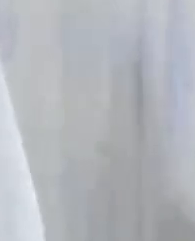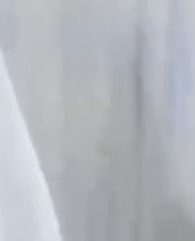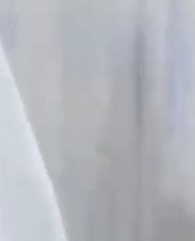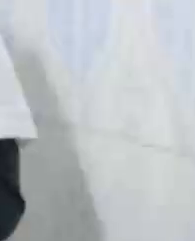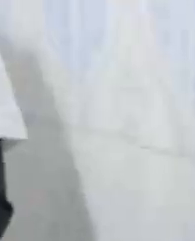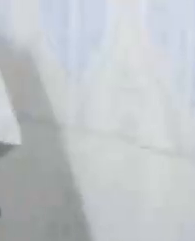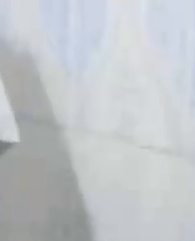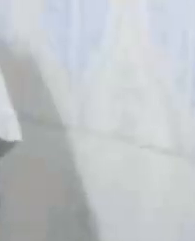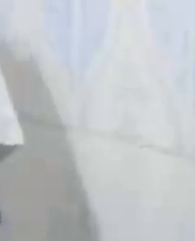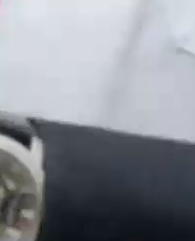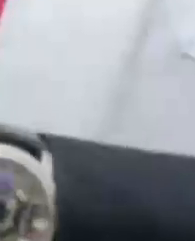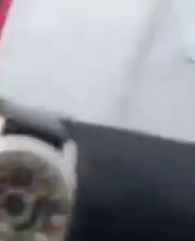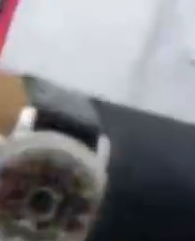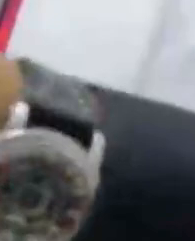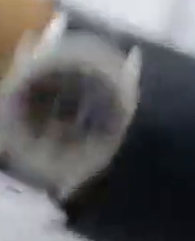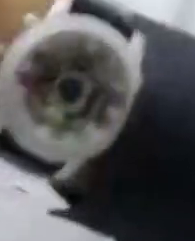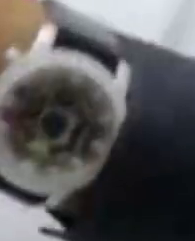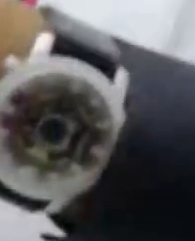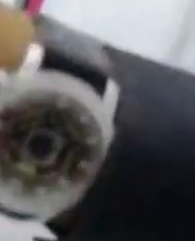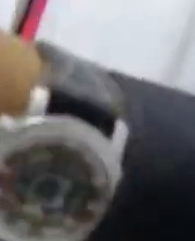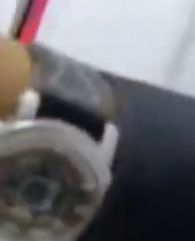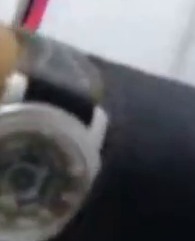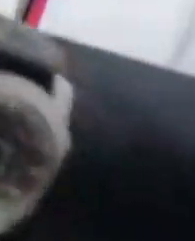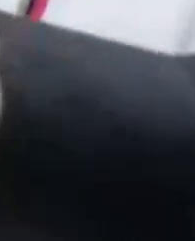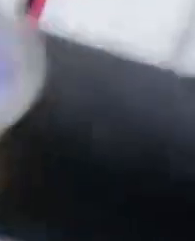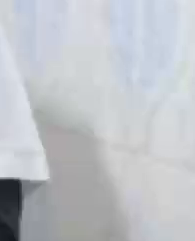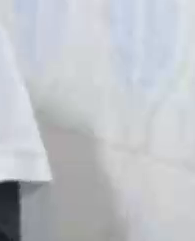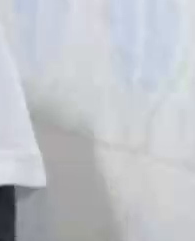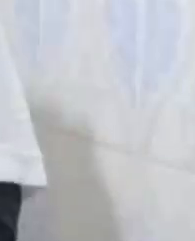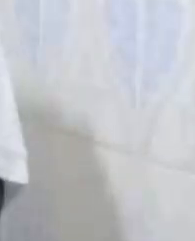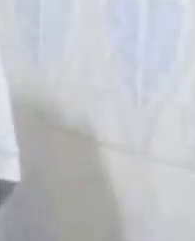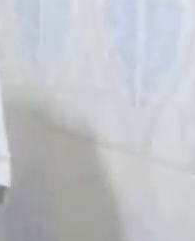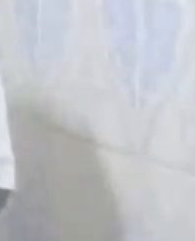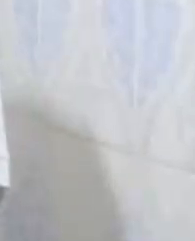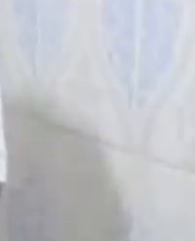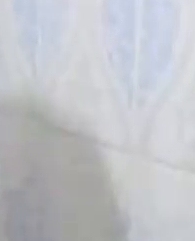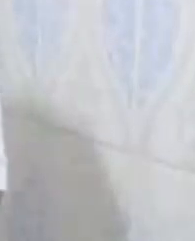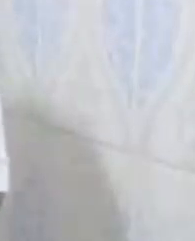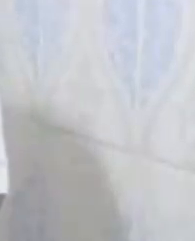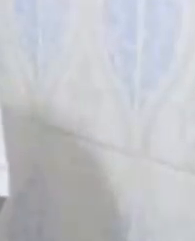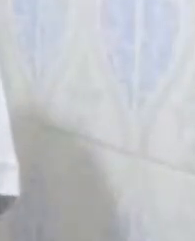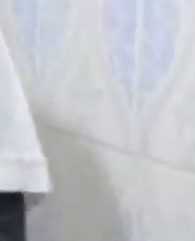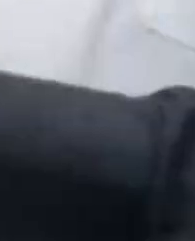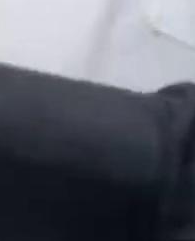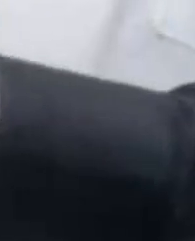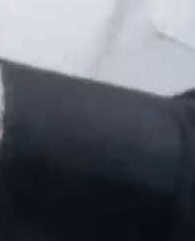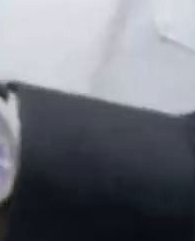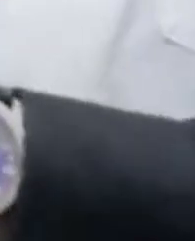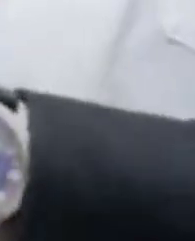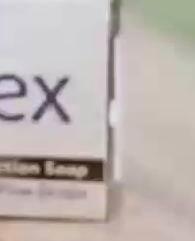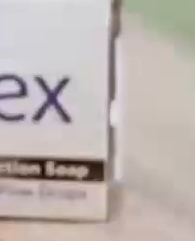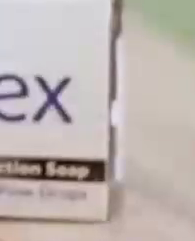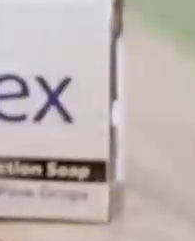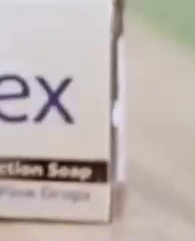cya coronavirus, turashishikarizwa gukaraba intoki n'amazi meza ndetse n'isabune ya Detrex, kuko Detrex ni antibacterial. Iyi